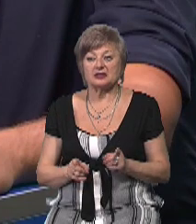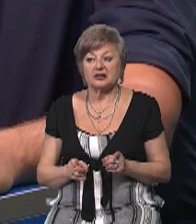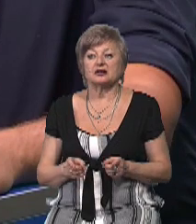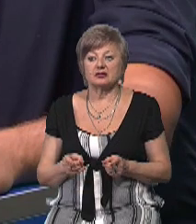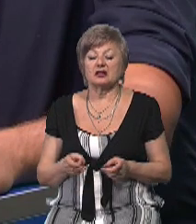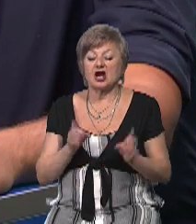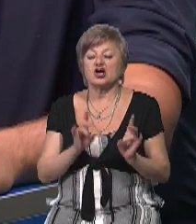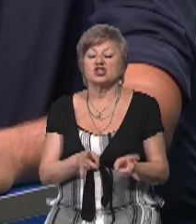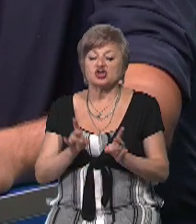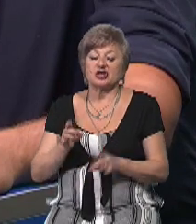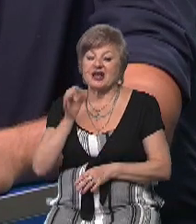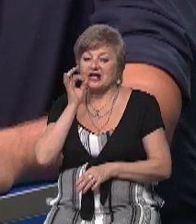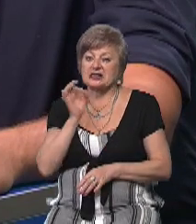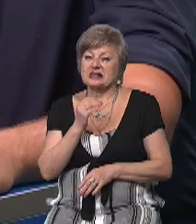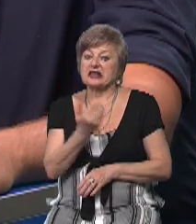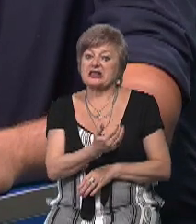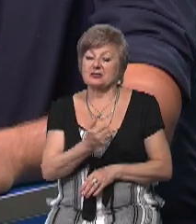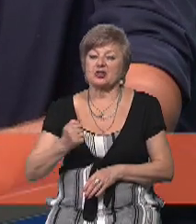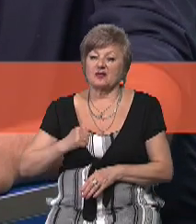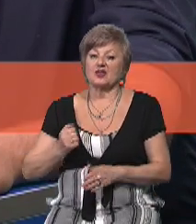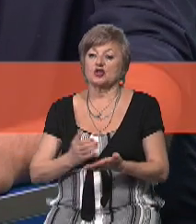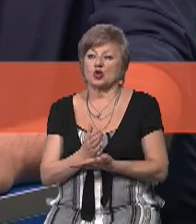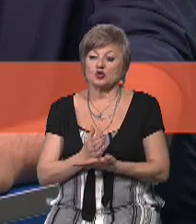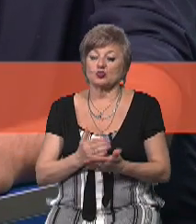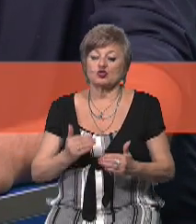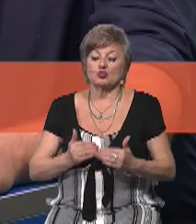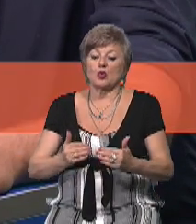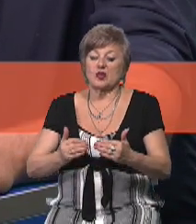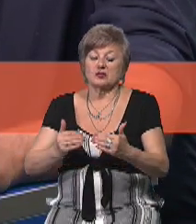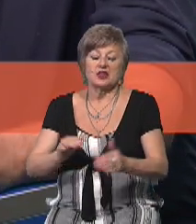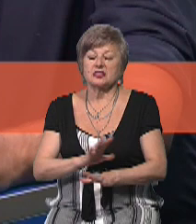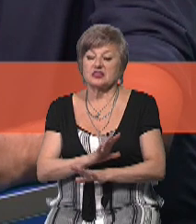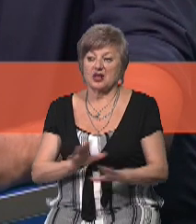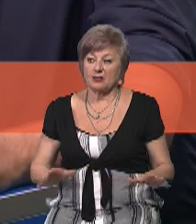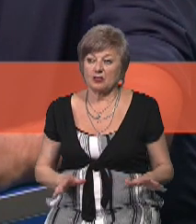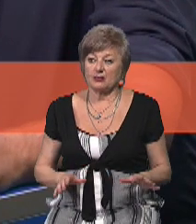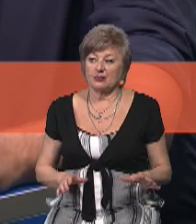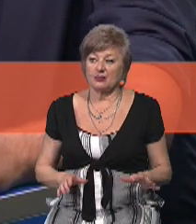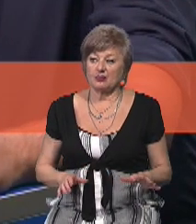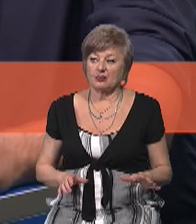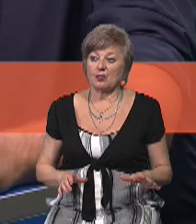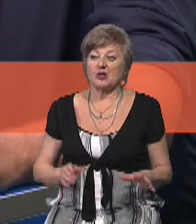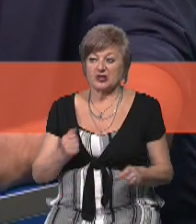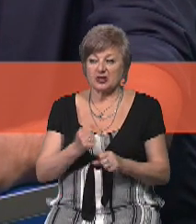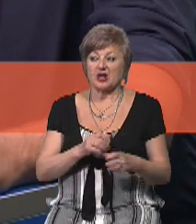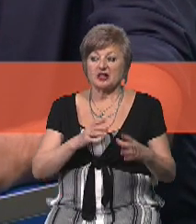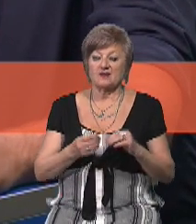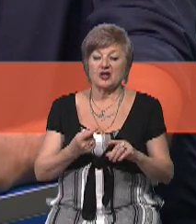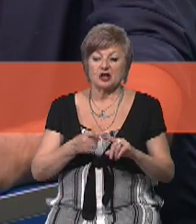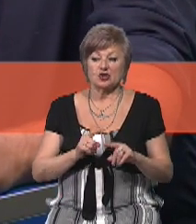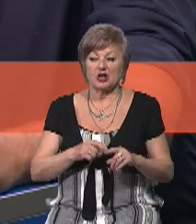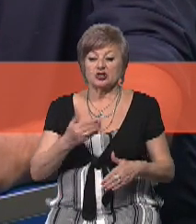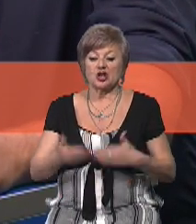ймовірно, жертв серед німецьких військовослужбовців, які наступали серед нацистів, не було. Тобто ми можемо зробити висновок, якщо цей крок з